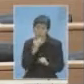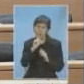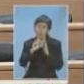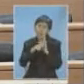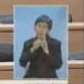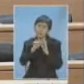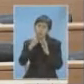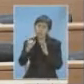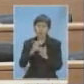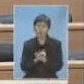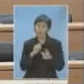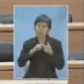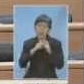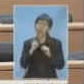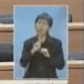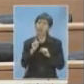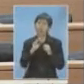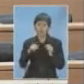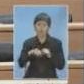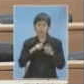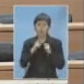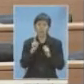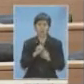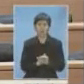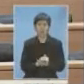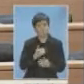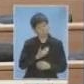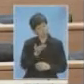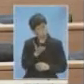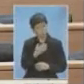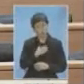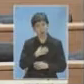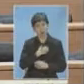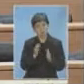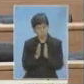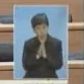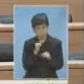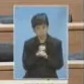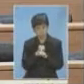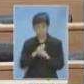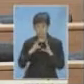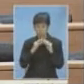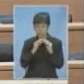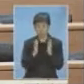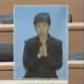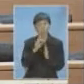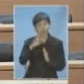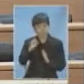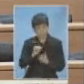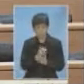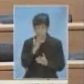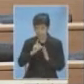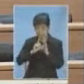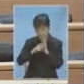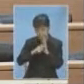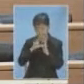มเลขาสภาผู้แทนราษฎรมีปัญหาอะไรครับกับห้องประชุมนี้ผมเรียกร้องนะครับรวมทั้งการนั่งในการประชุมร่วมรัฐสภาด้วยท่าน